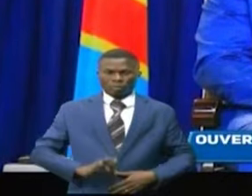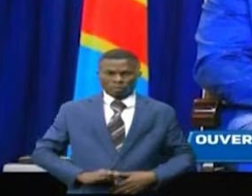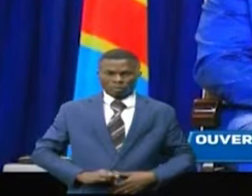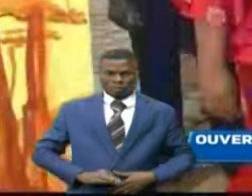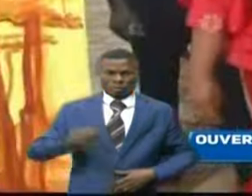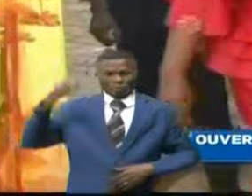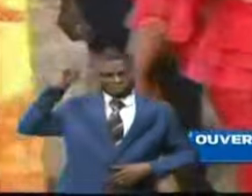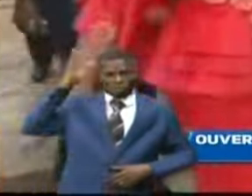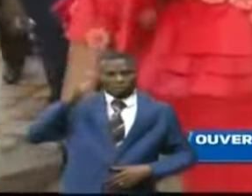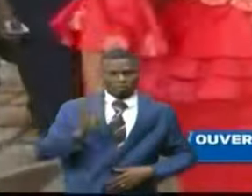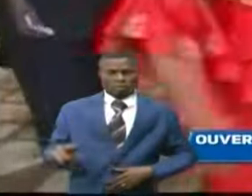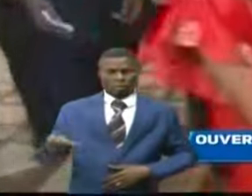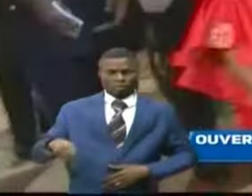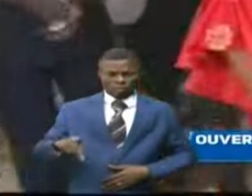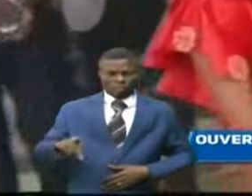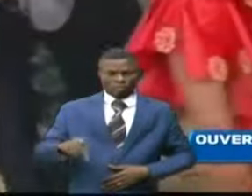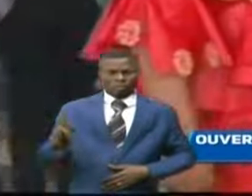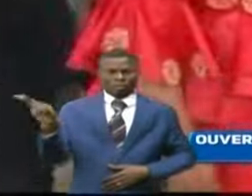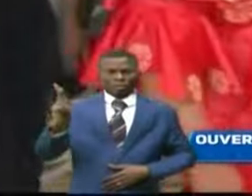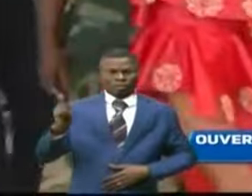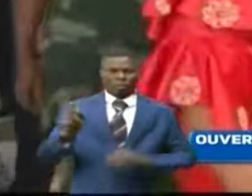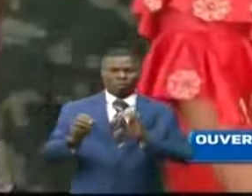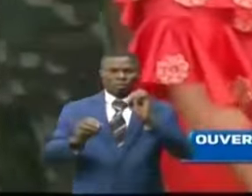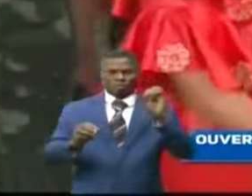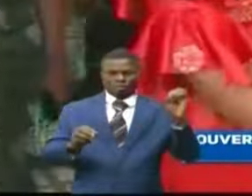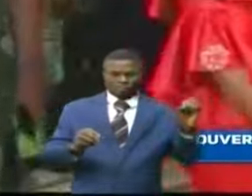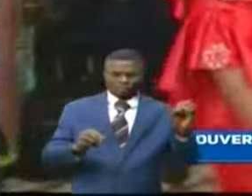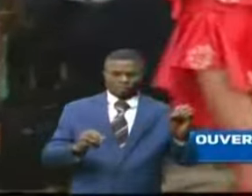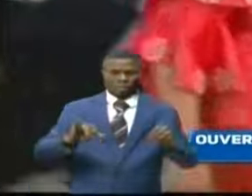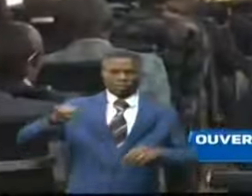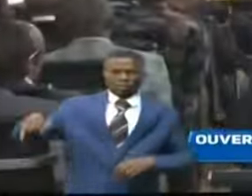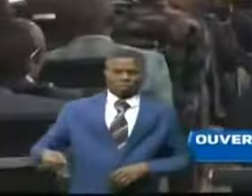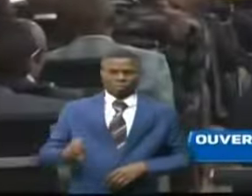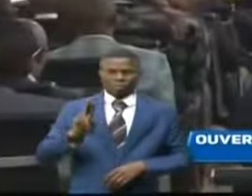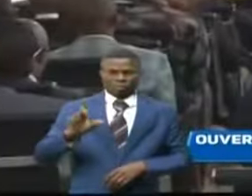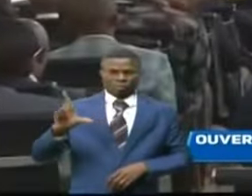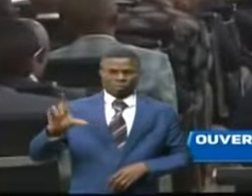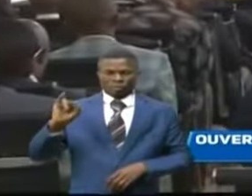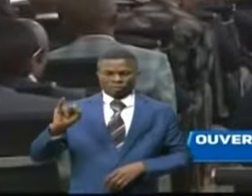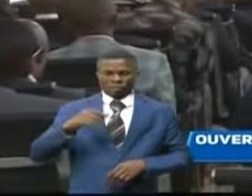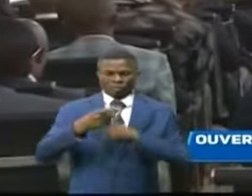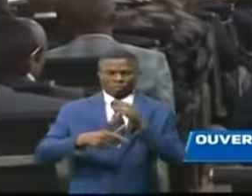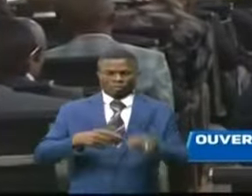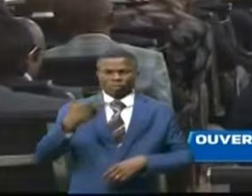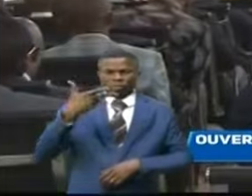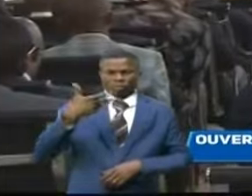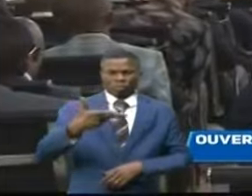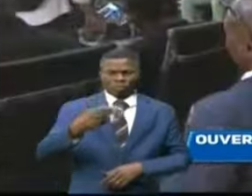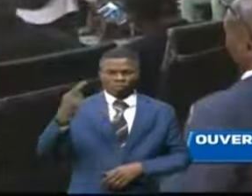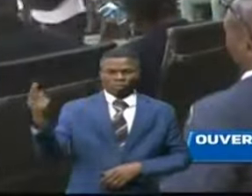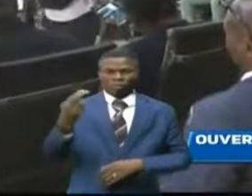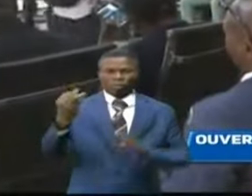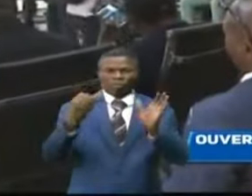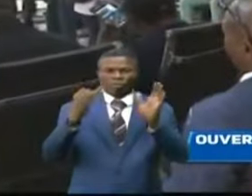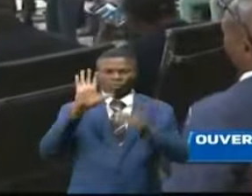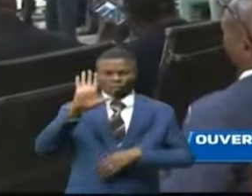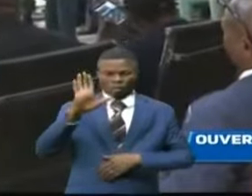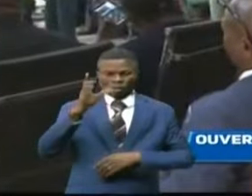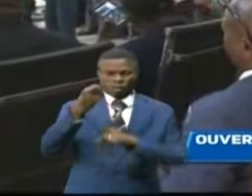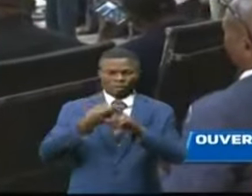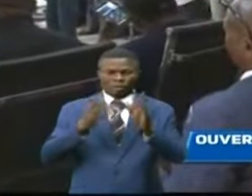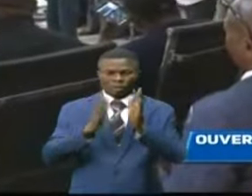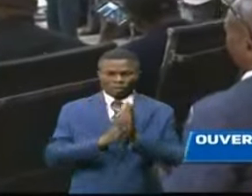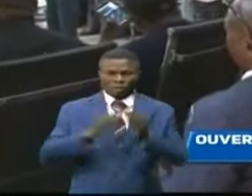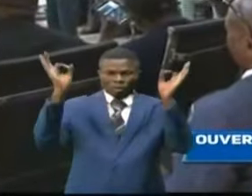la gouverneure de province Haï du Kasaï oriental, Julie Kalenga Kabongo, a ouvert mercredi 25 octobre la 7e édition du Forum